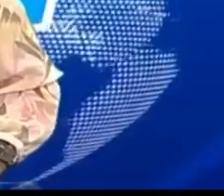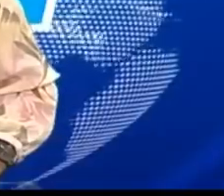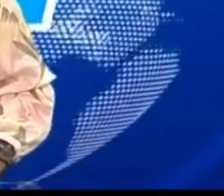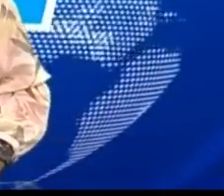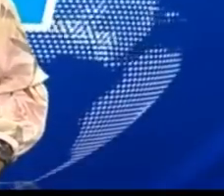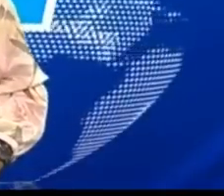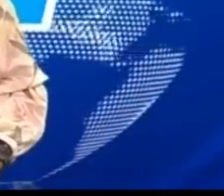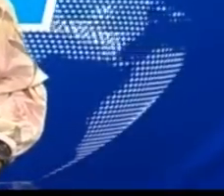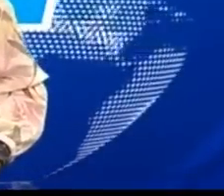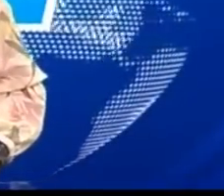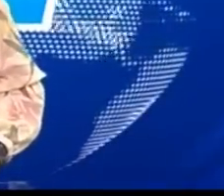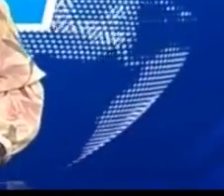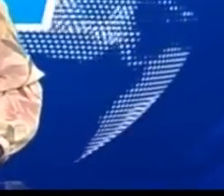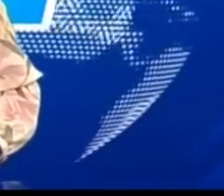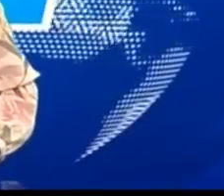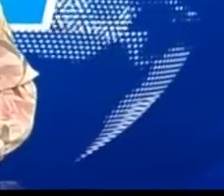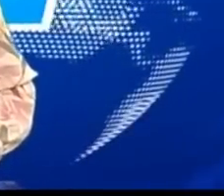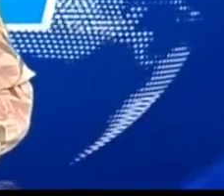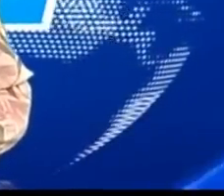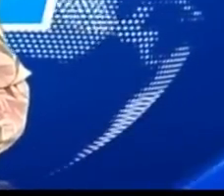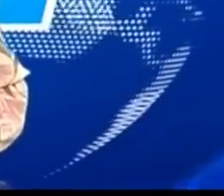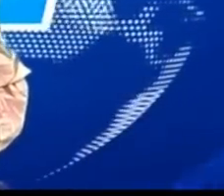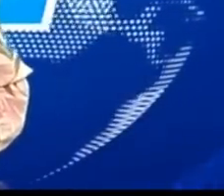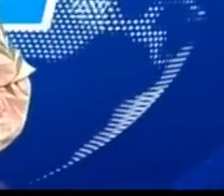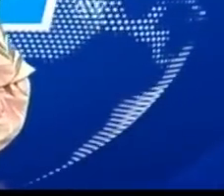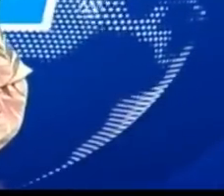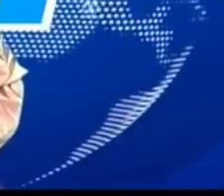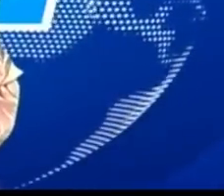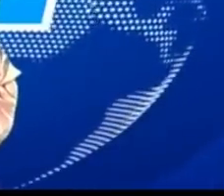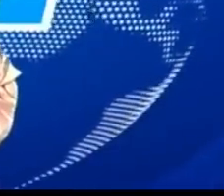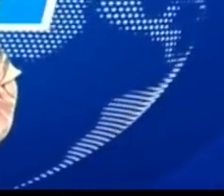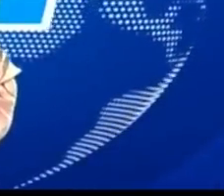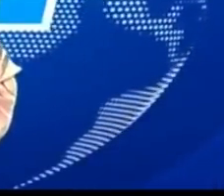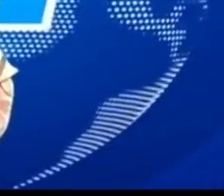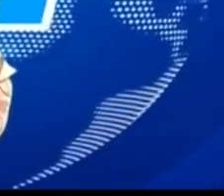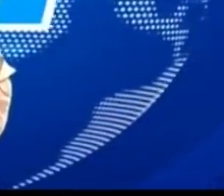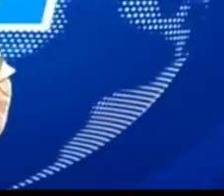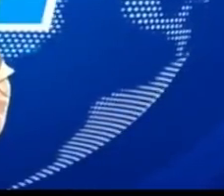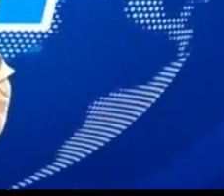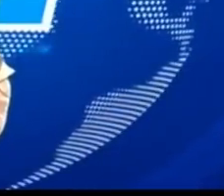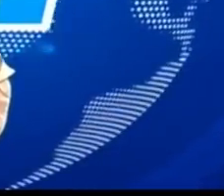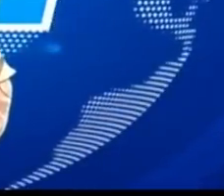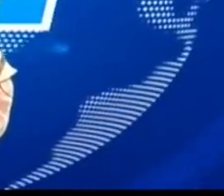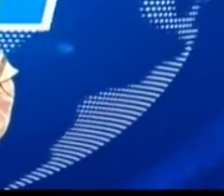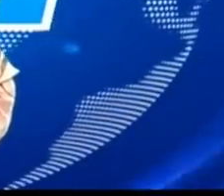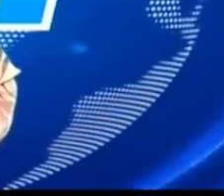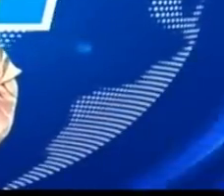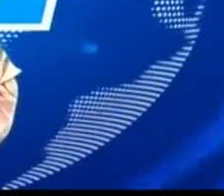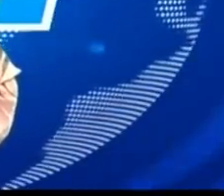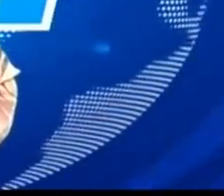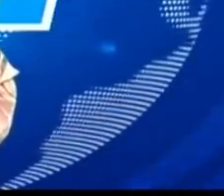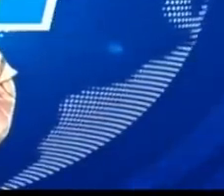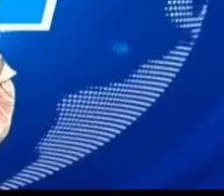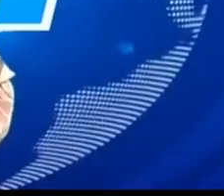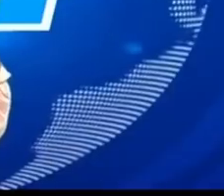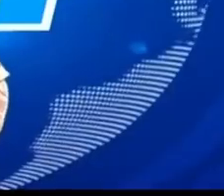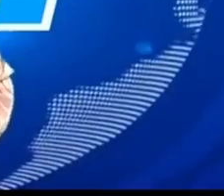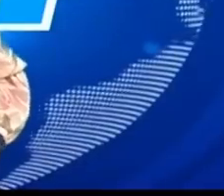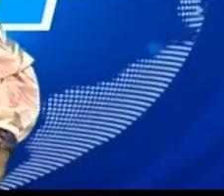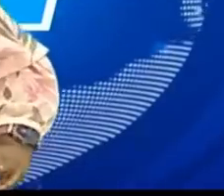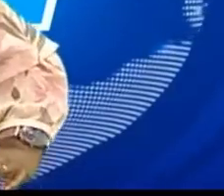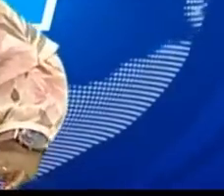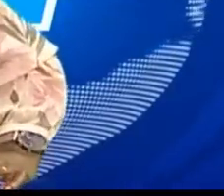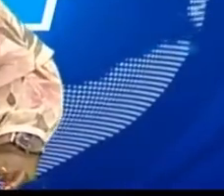organisées à cet effet. Quel site retenu à travers la République démocratique du Congo pour l'organisation du concours de recrutement des